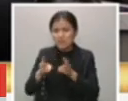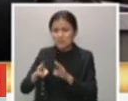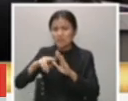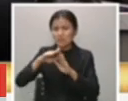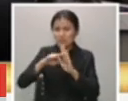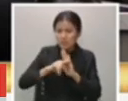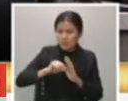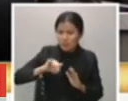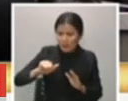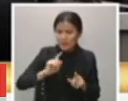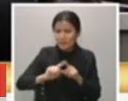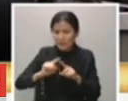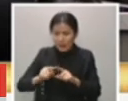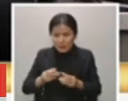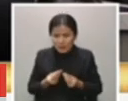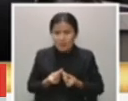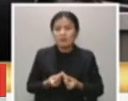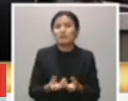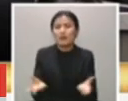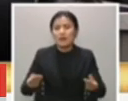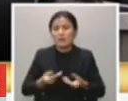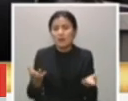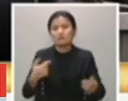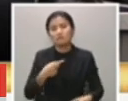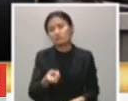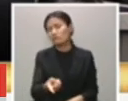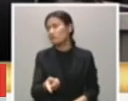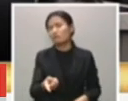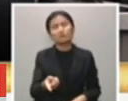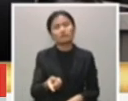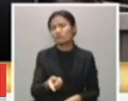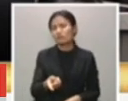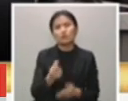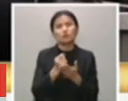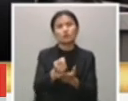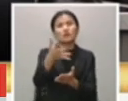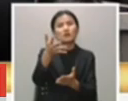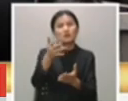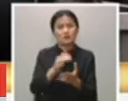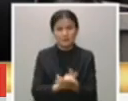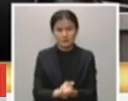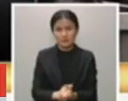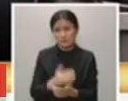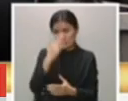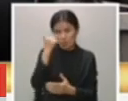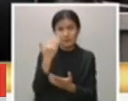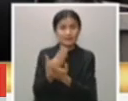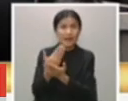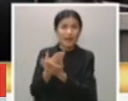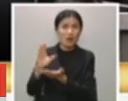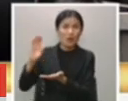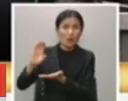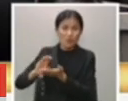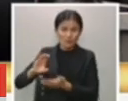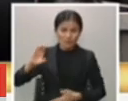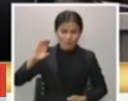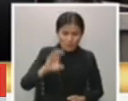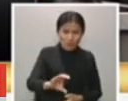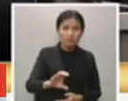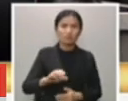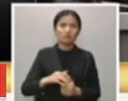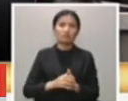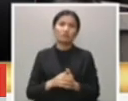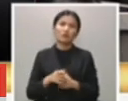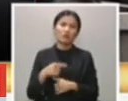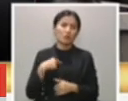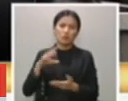มุนเวียนทางเศรษฐกิจอย่างแท้จริงเพราะงบประมาณแผ่นดินเนี่ยประสิทธิภาพต่ำคอร์รัปชัน